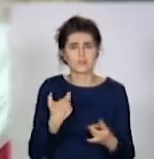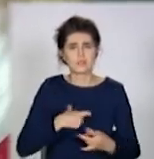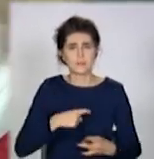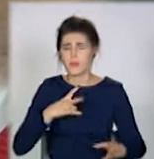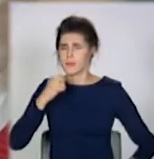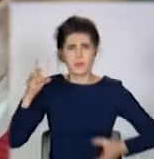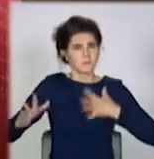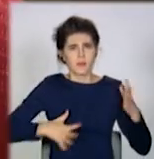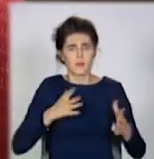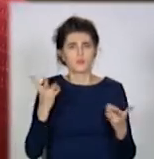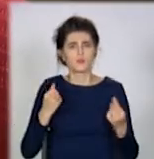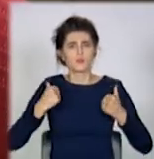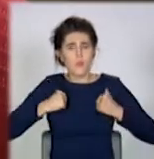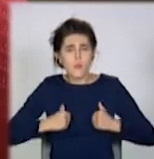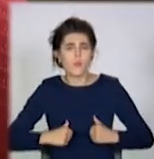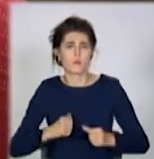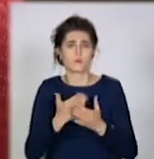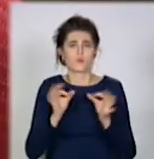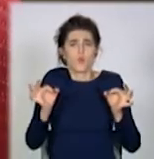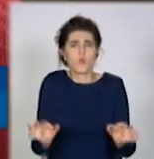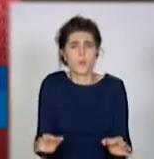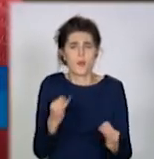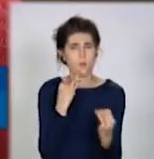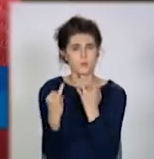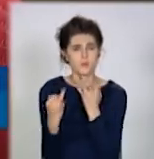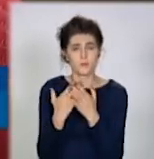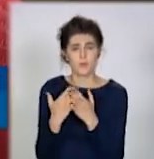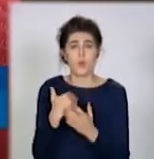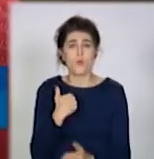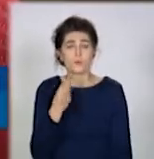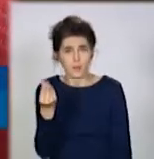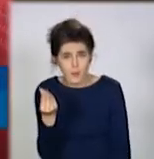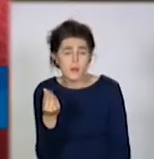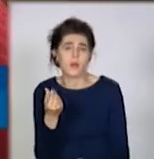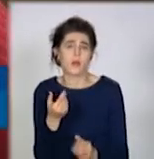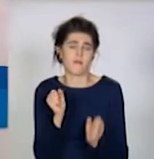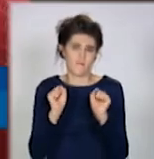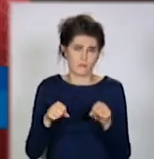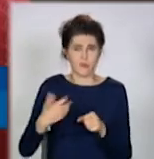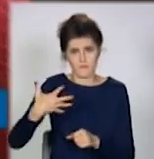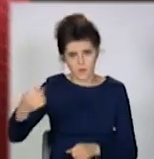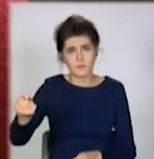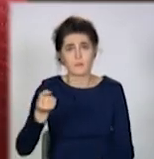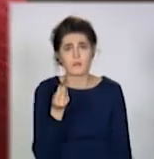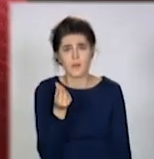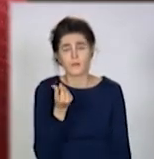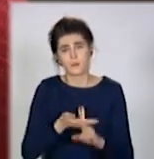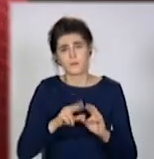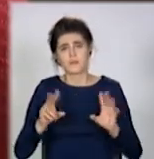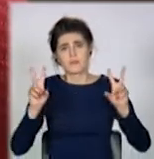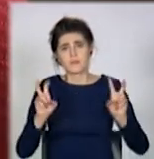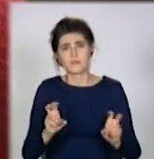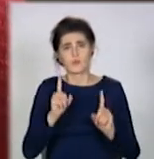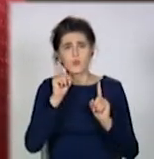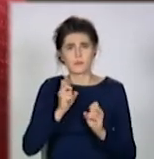злодія з пантелику. Можна вступити, ну, в діалог. Ви хочете гроші? Да? Возьмите деньги. И тогда это может немножко, ну,